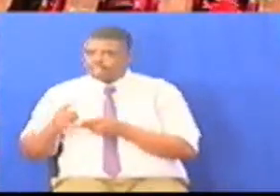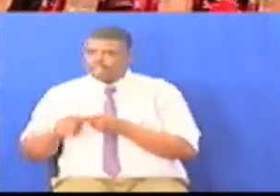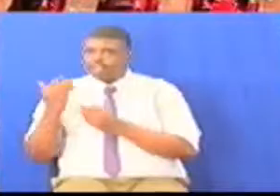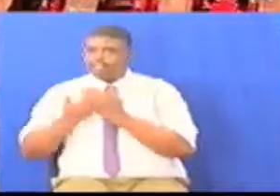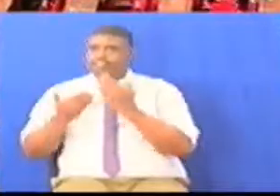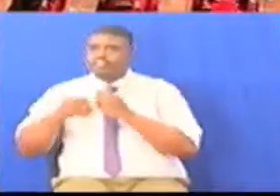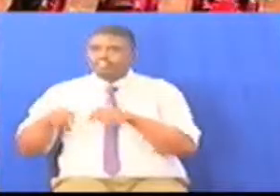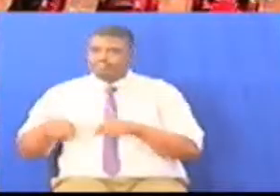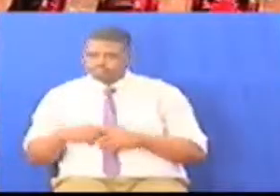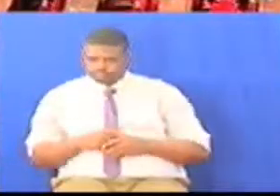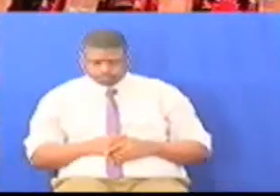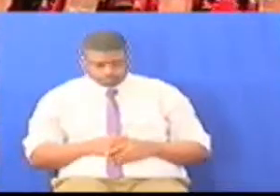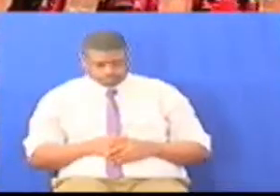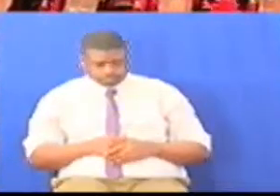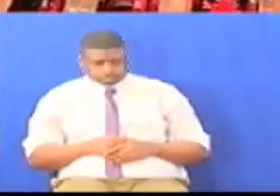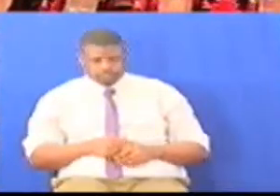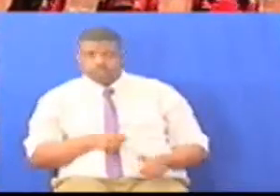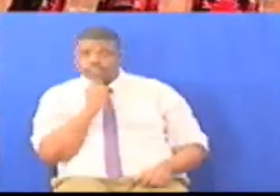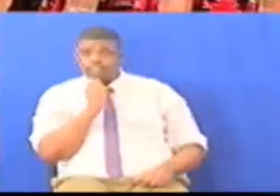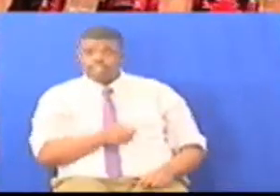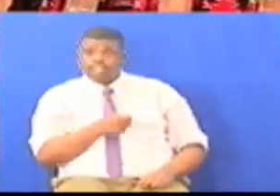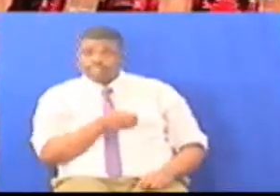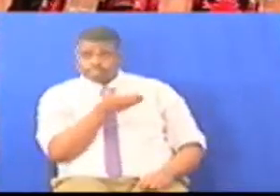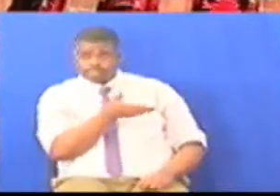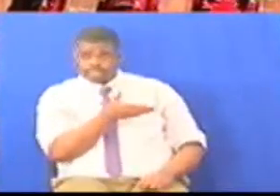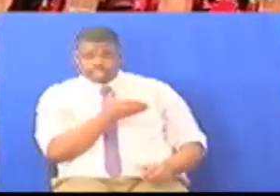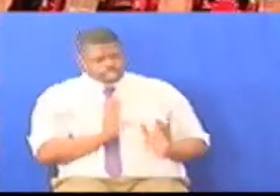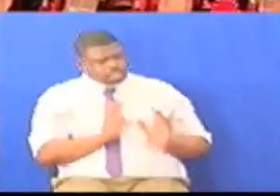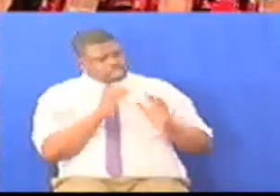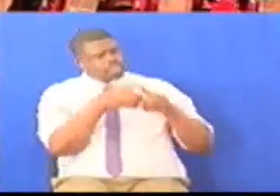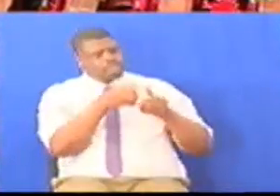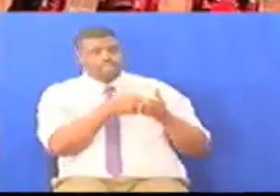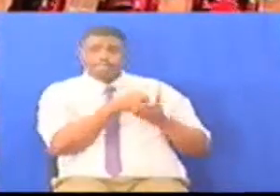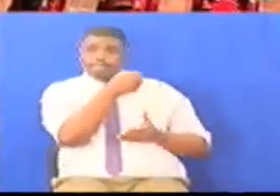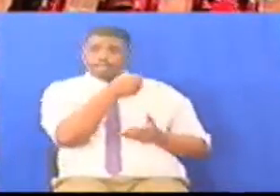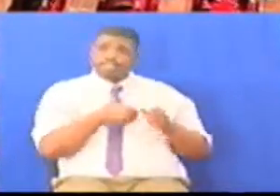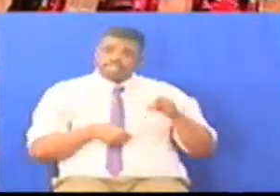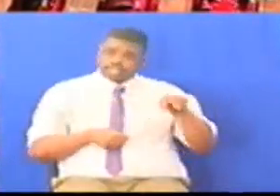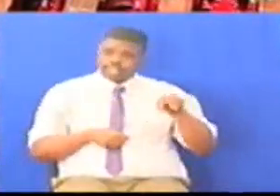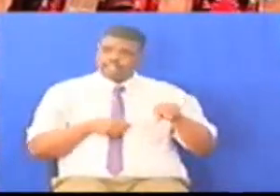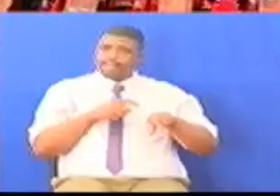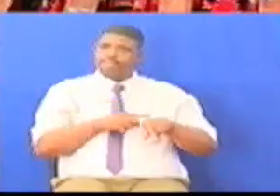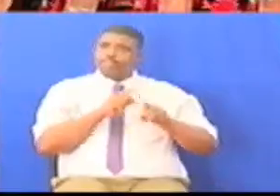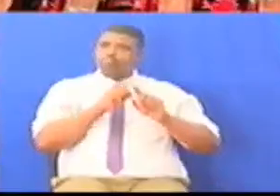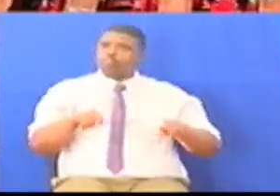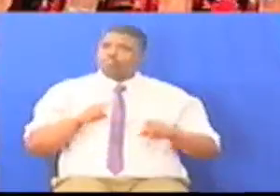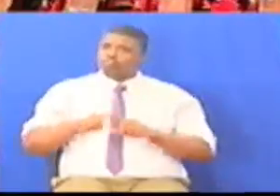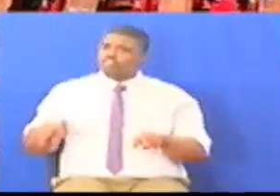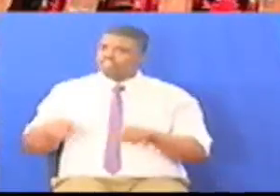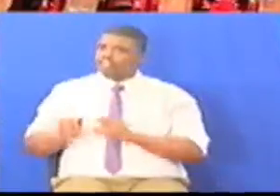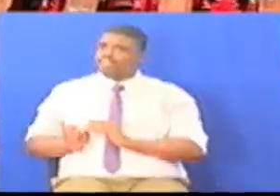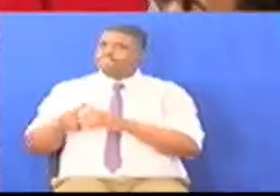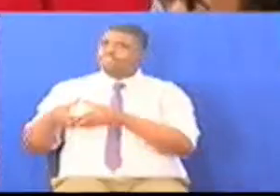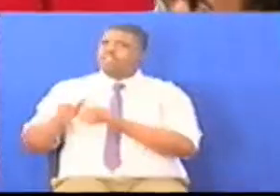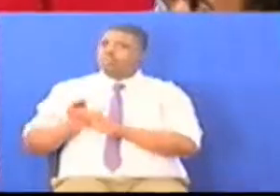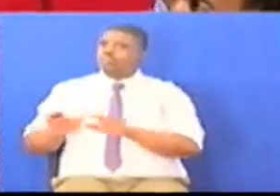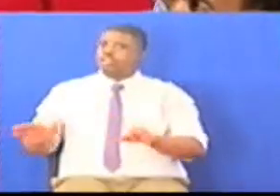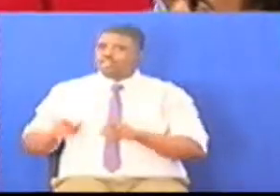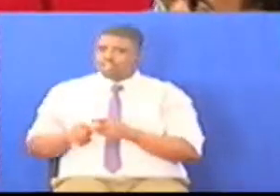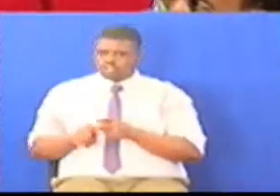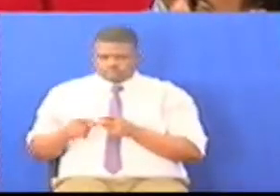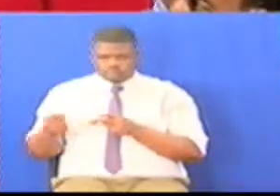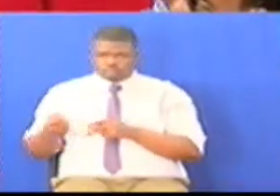nchini. Mheshimiwa Spika, kamati ya bajeti kwa nyakati tofauti ilifanya vikao kwa ajili ya